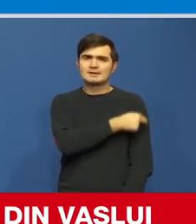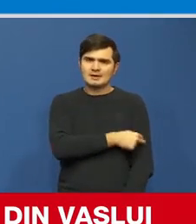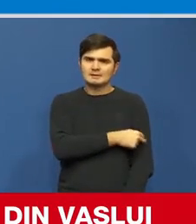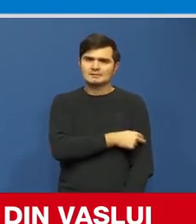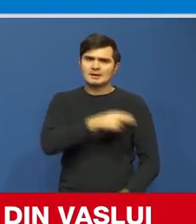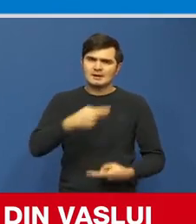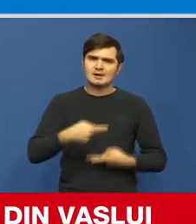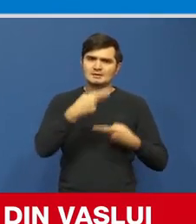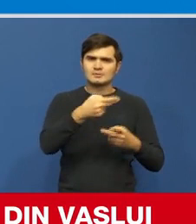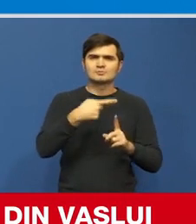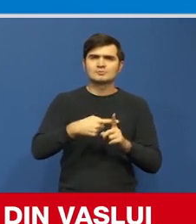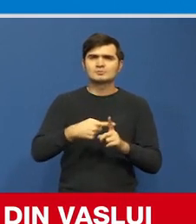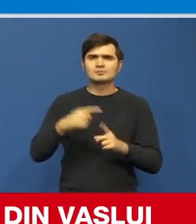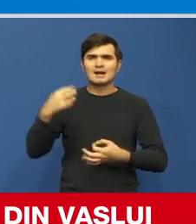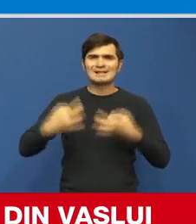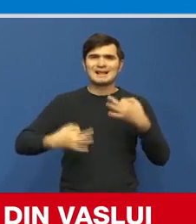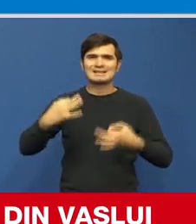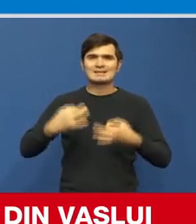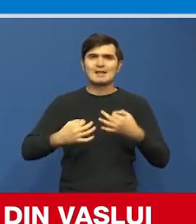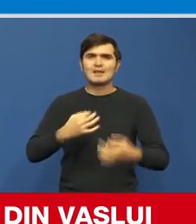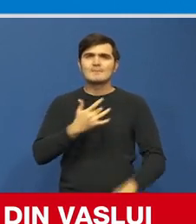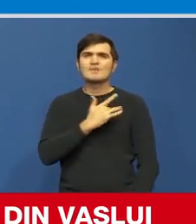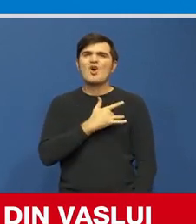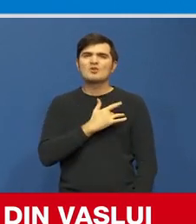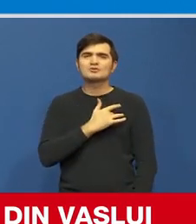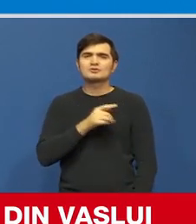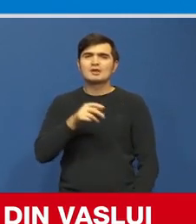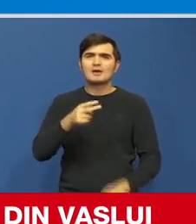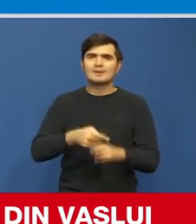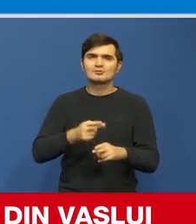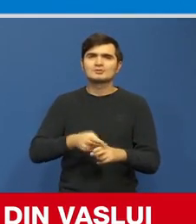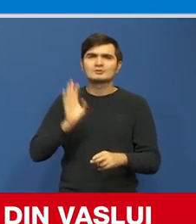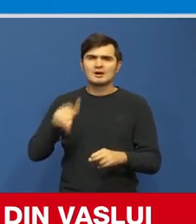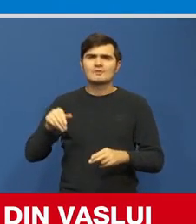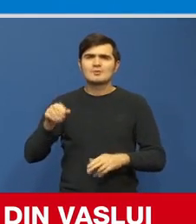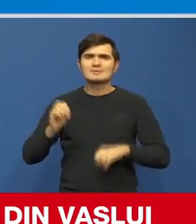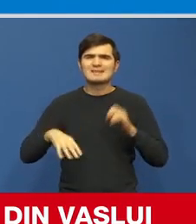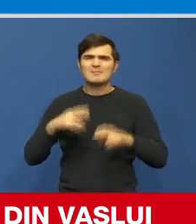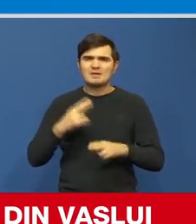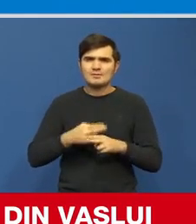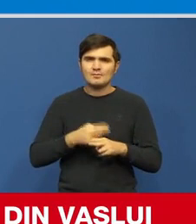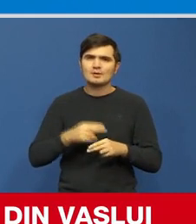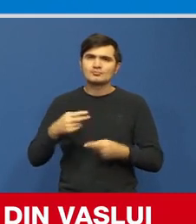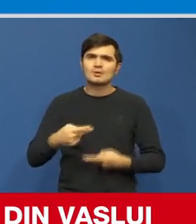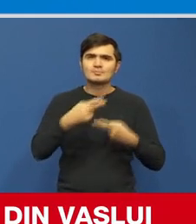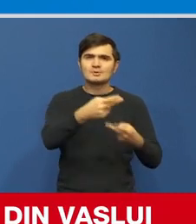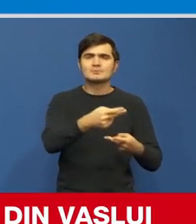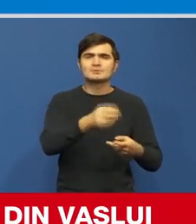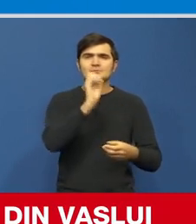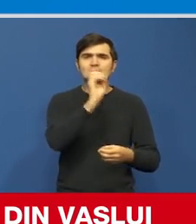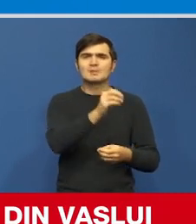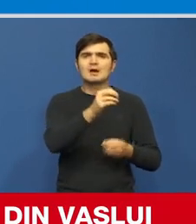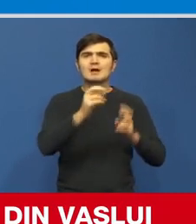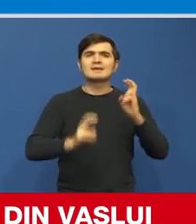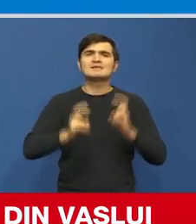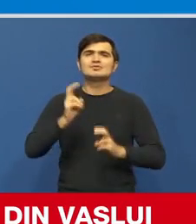transmise și probe biologice de la pacienții care prezentau simptomatologie au fost trimise la Institutul de